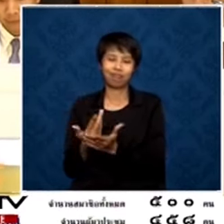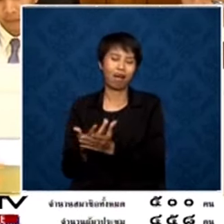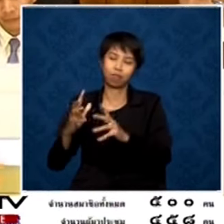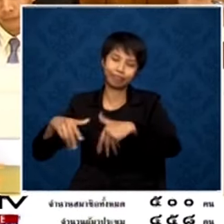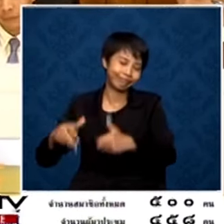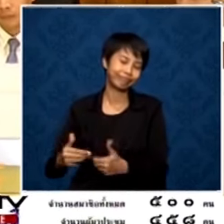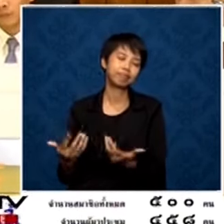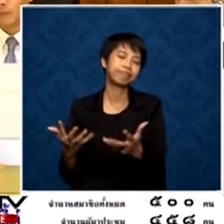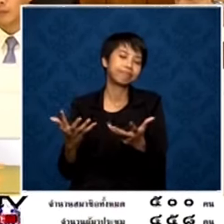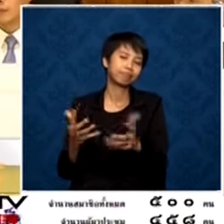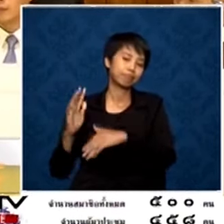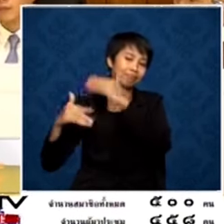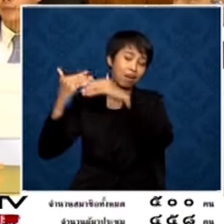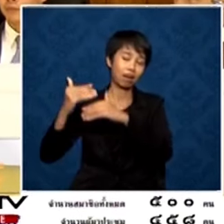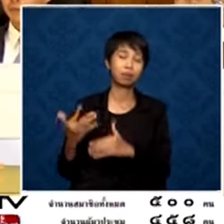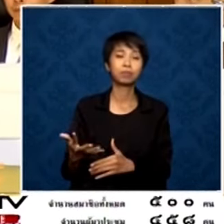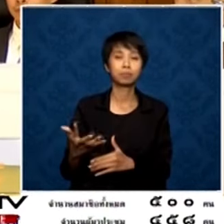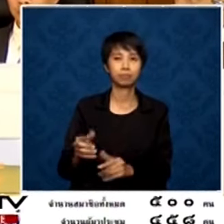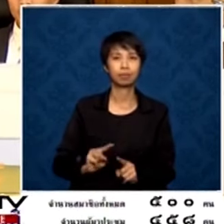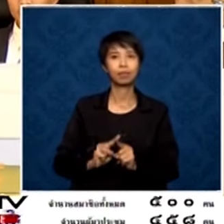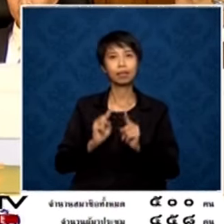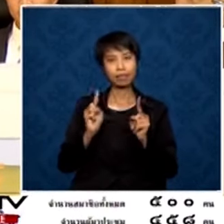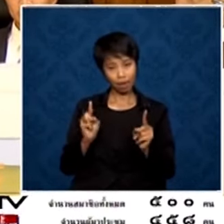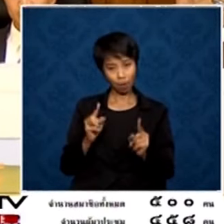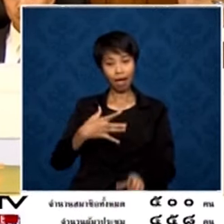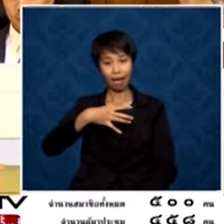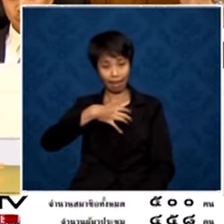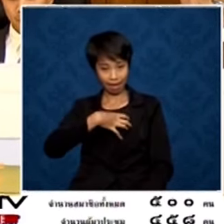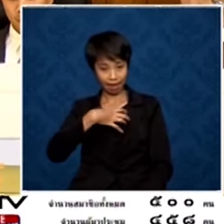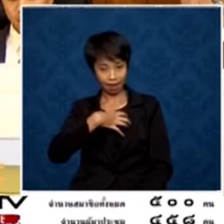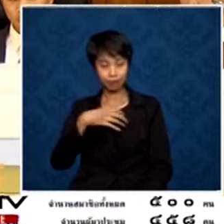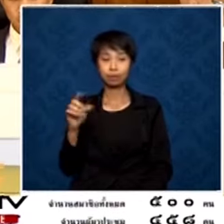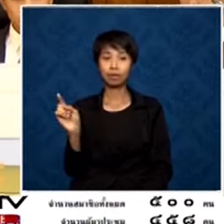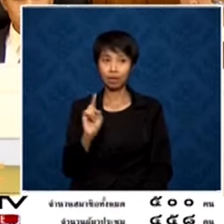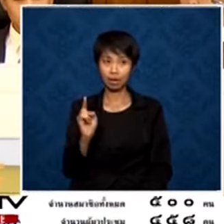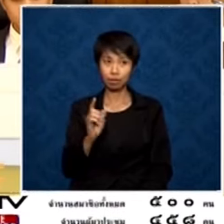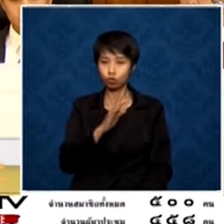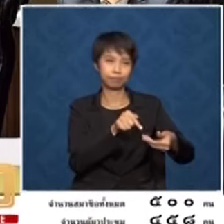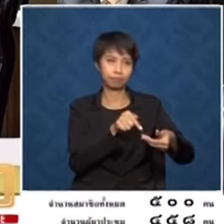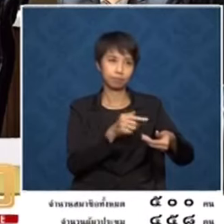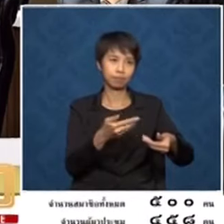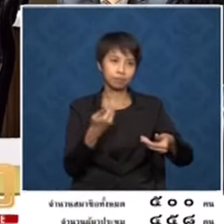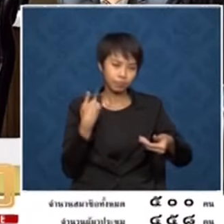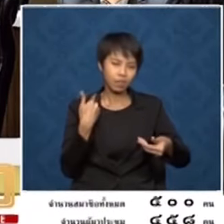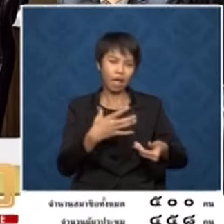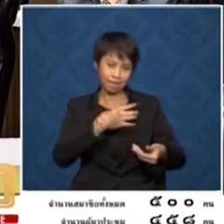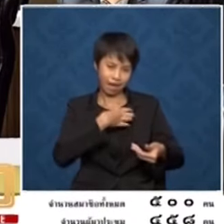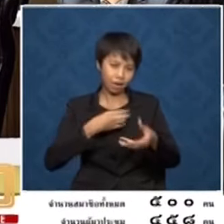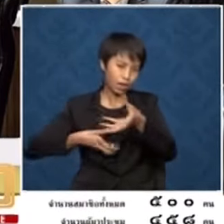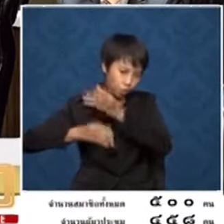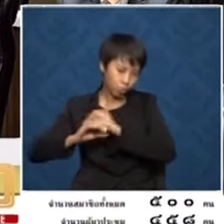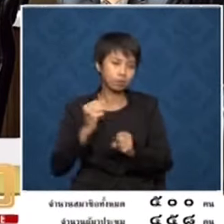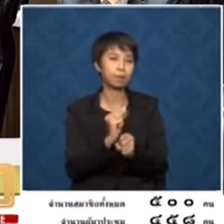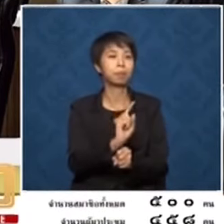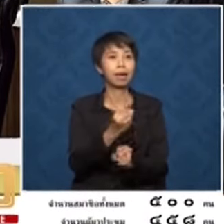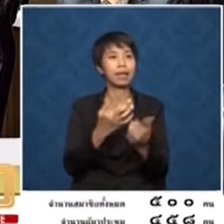ระยองของพรรคก้าไกลคุณชุติพงษ์อ่ะค่ะอยากจะให้มีการถอนรายงานกลับไปพิจารณาให้สมบูรณ์ทีนี้ก็เลยขอ